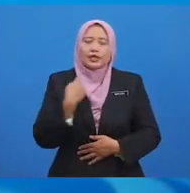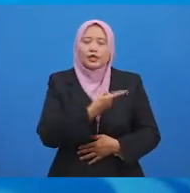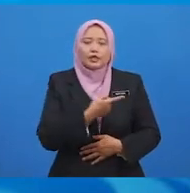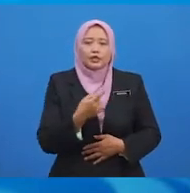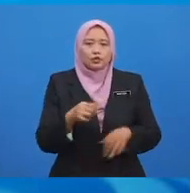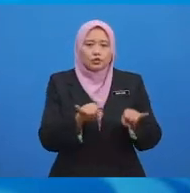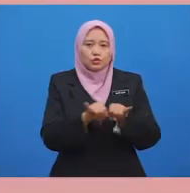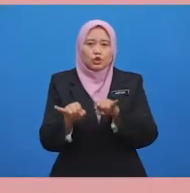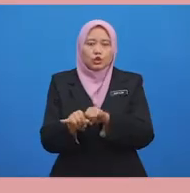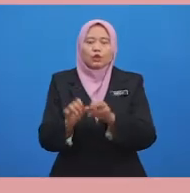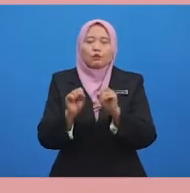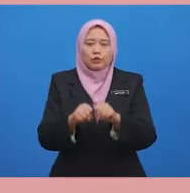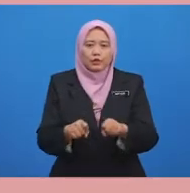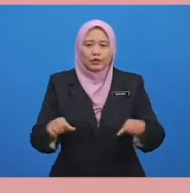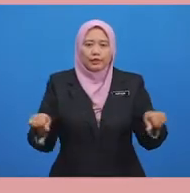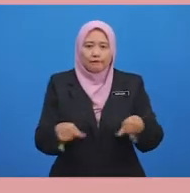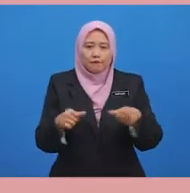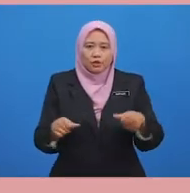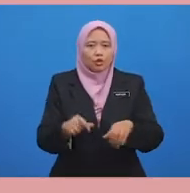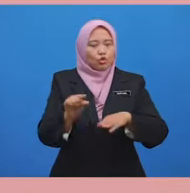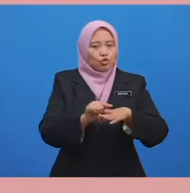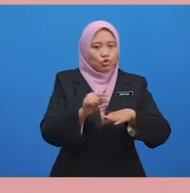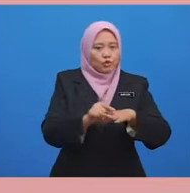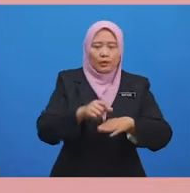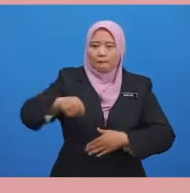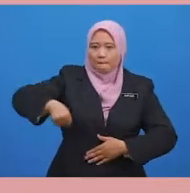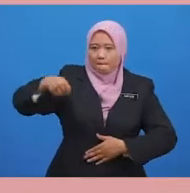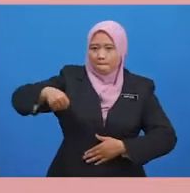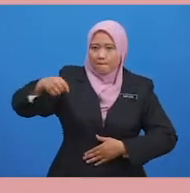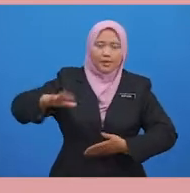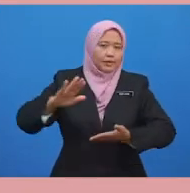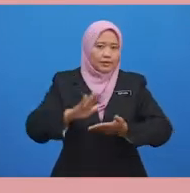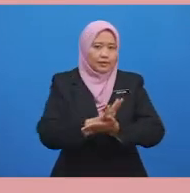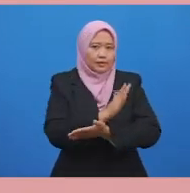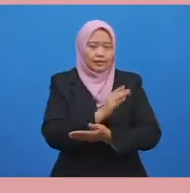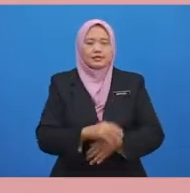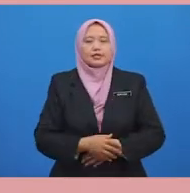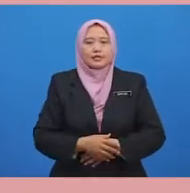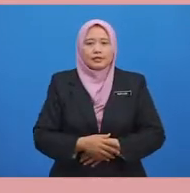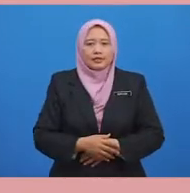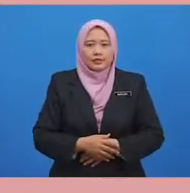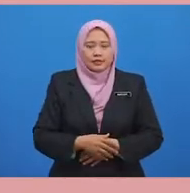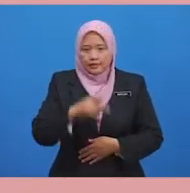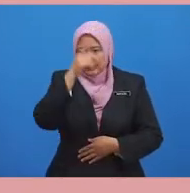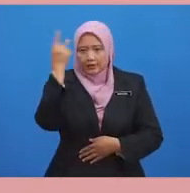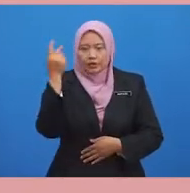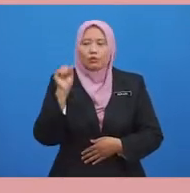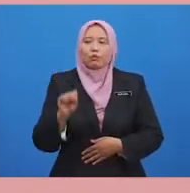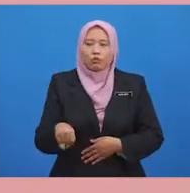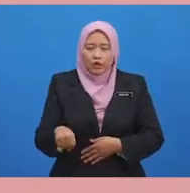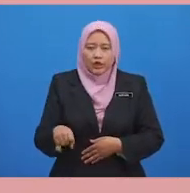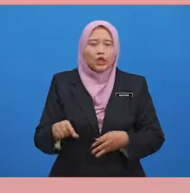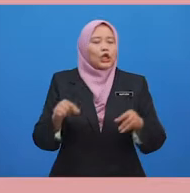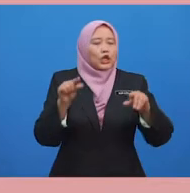mengamalkan dengan menggunakan beg kertas kerana boleh digunakan